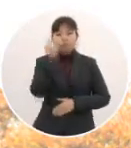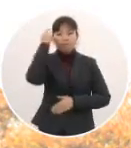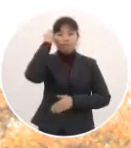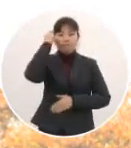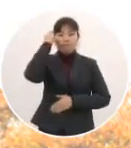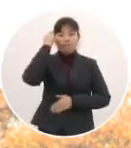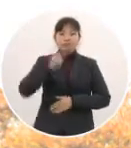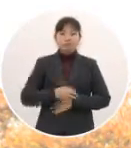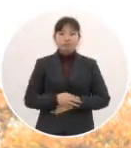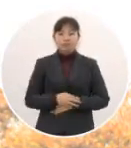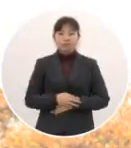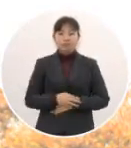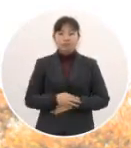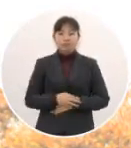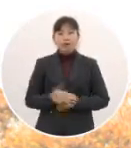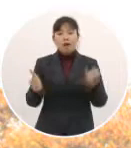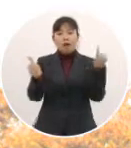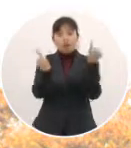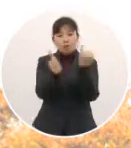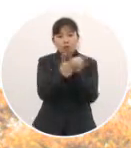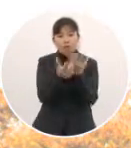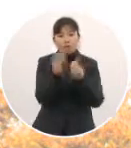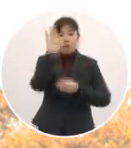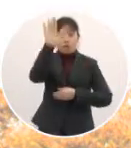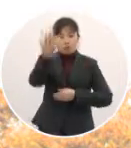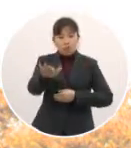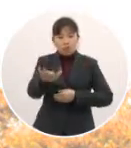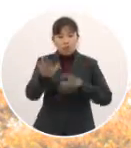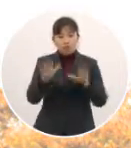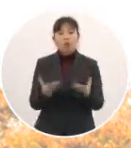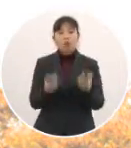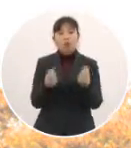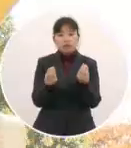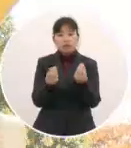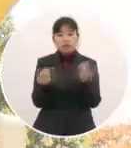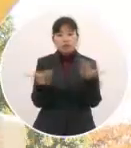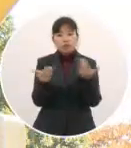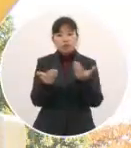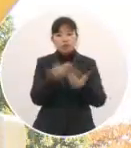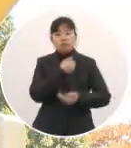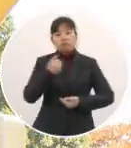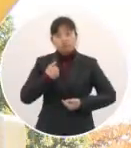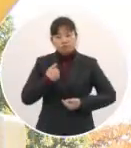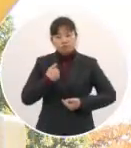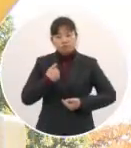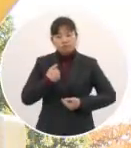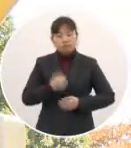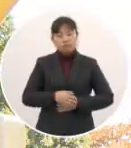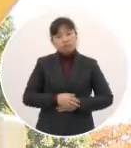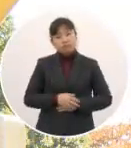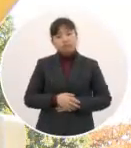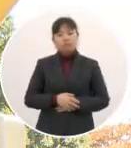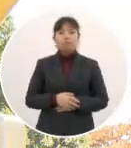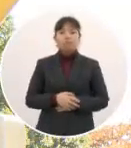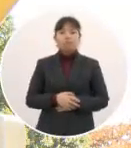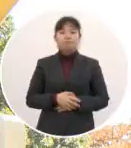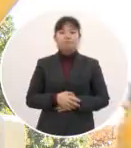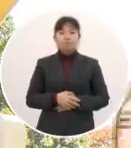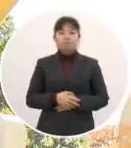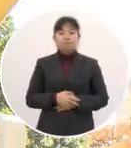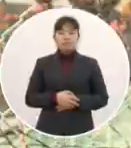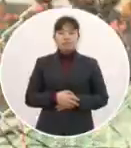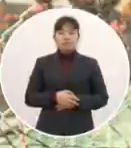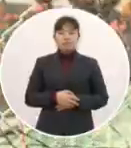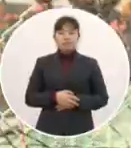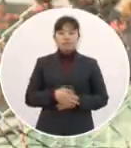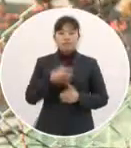けどな。結婚しても今みたいに仕事続けられるのかな。 じゃん